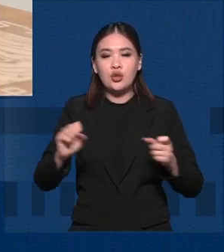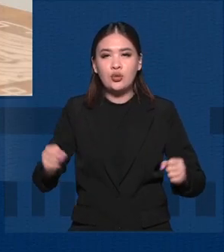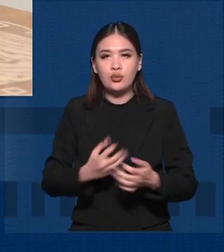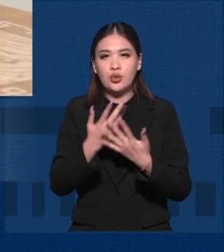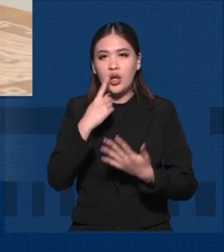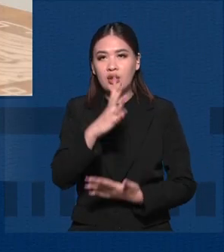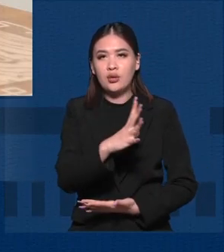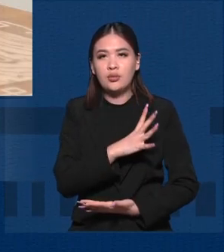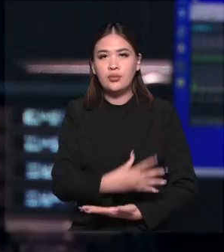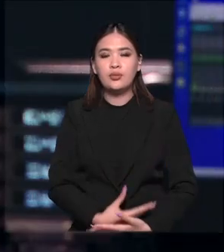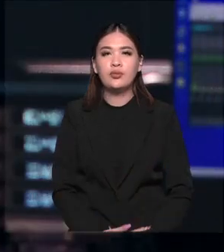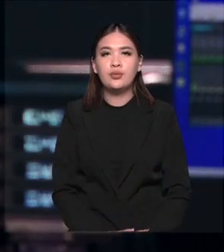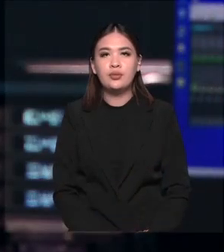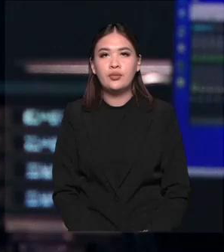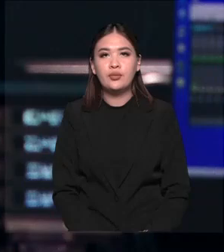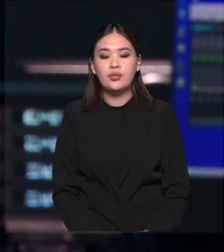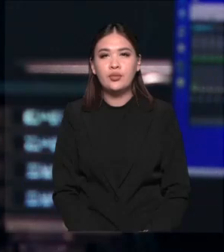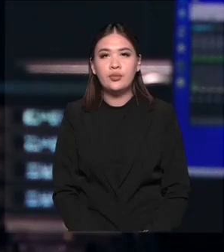түскен.